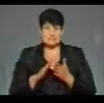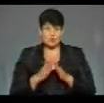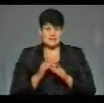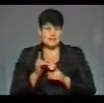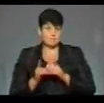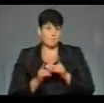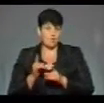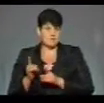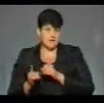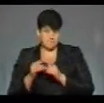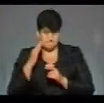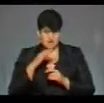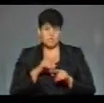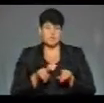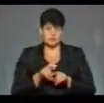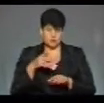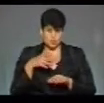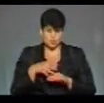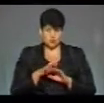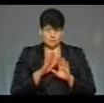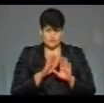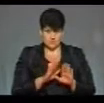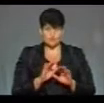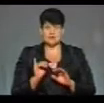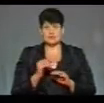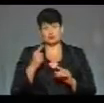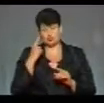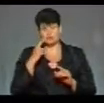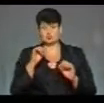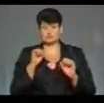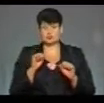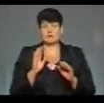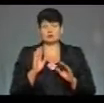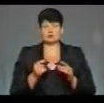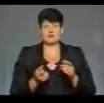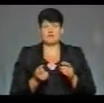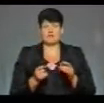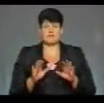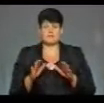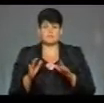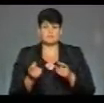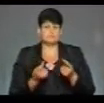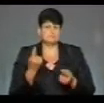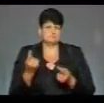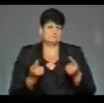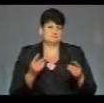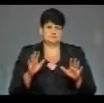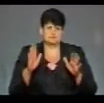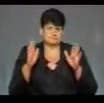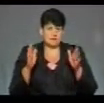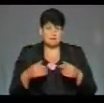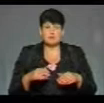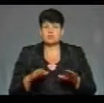що батьки також розуміють. І думаю, що, можливо, якщо і будуть випадки, то це будуть одиночні випадки, і тоді ми вже, відповідно,